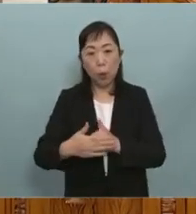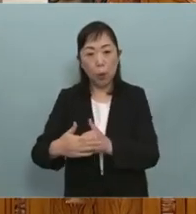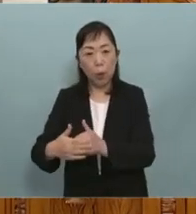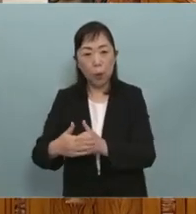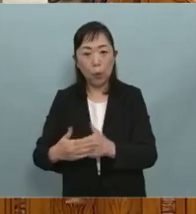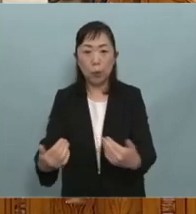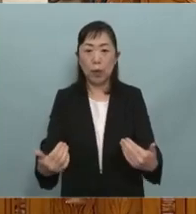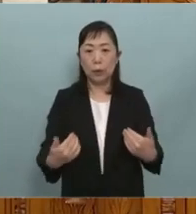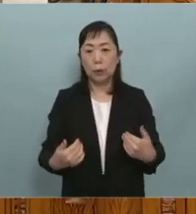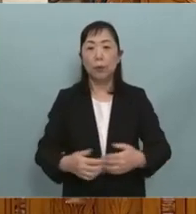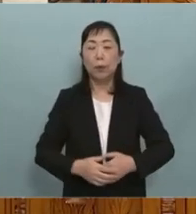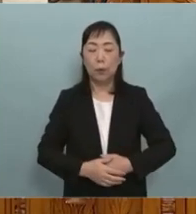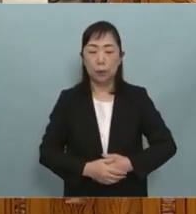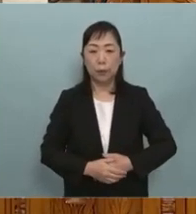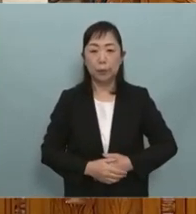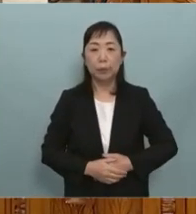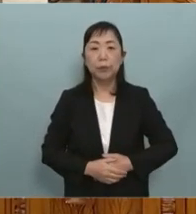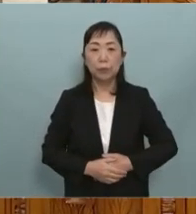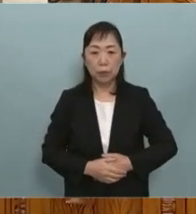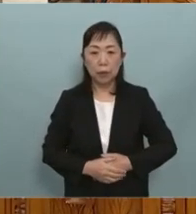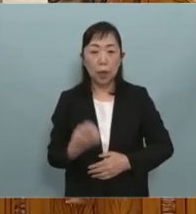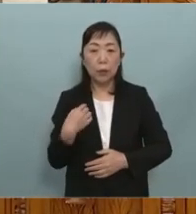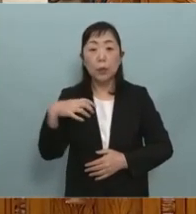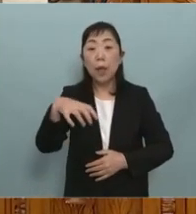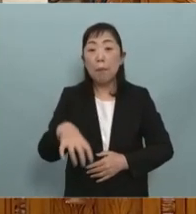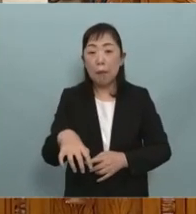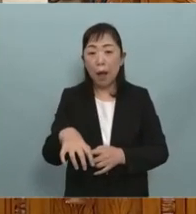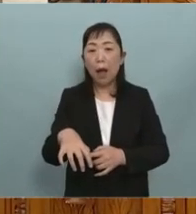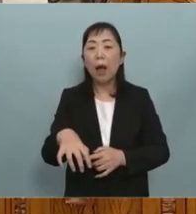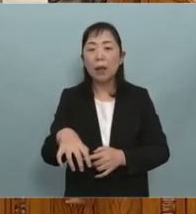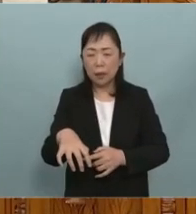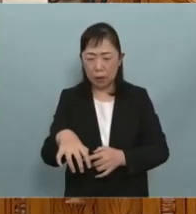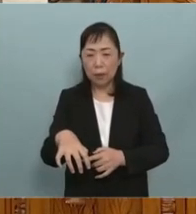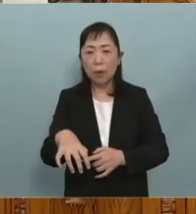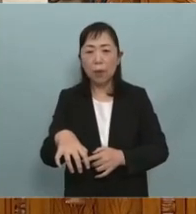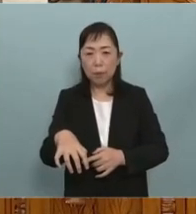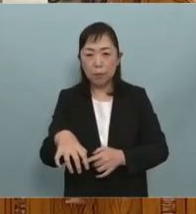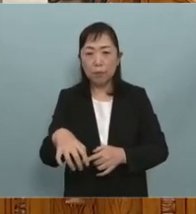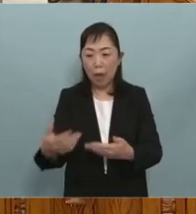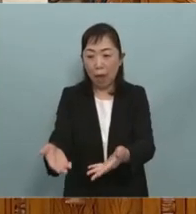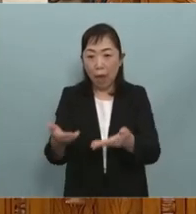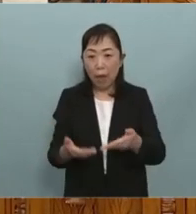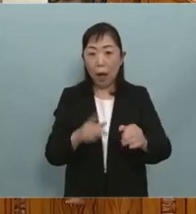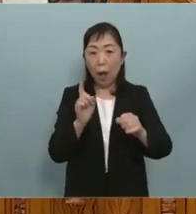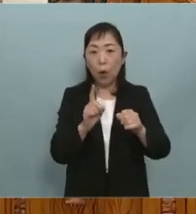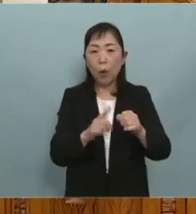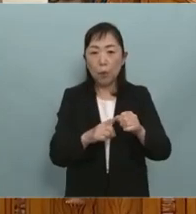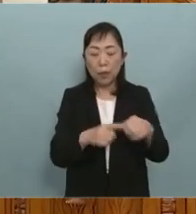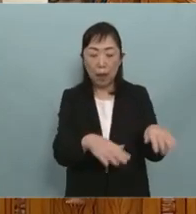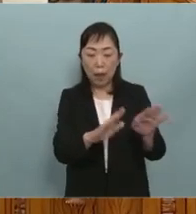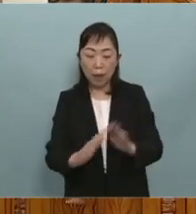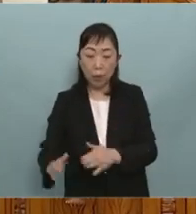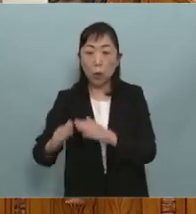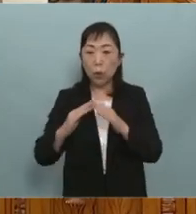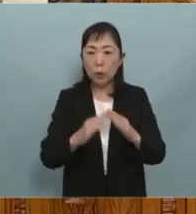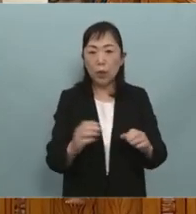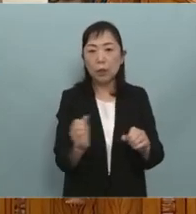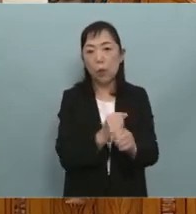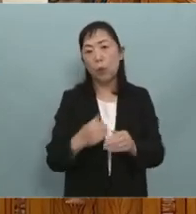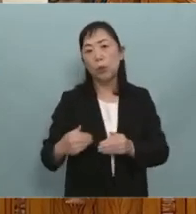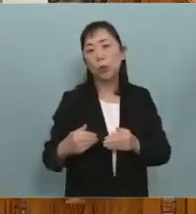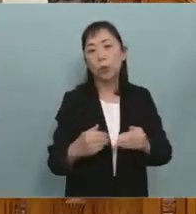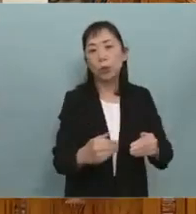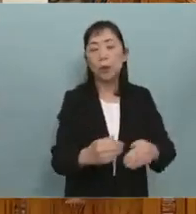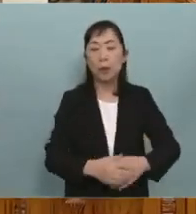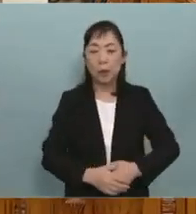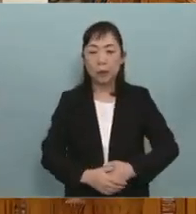売ることが不可欠です不天満飛行上の1日も早い全面変化を目への設工を進め